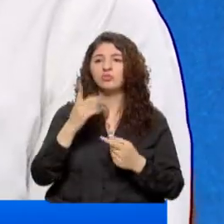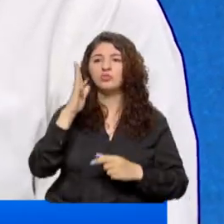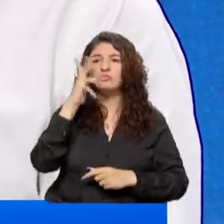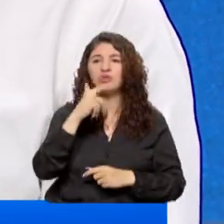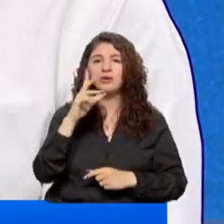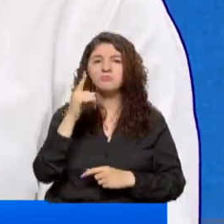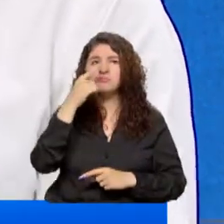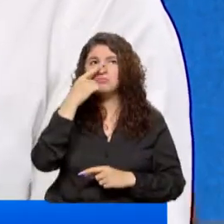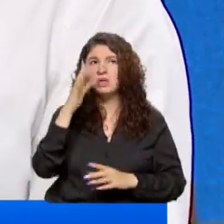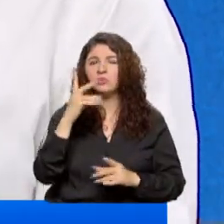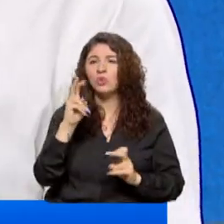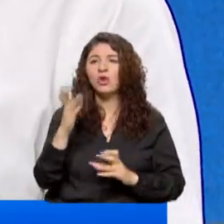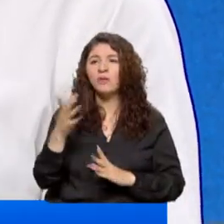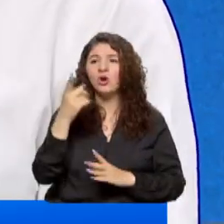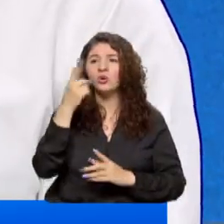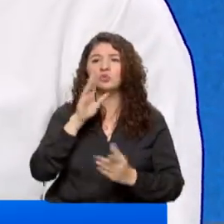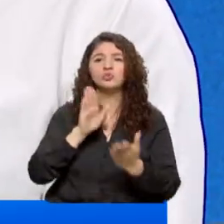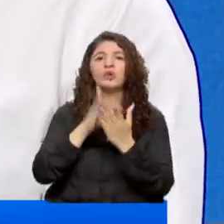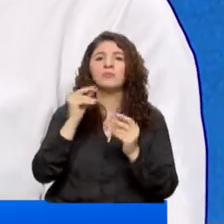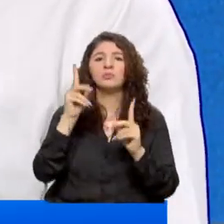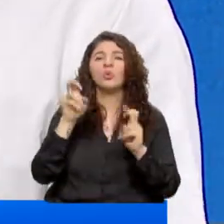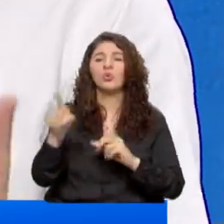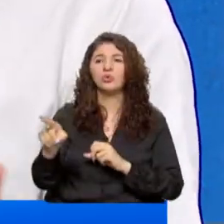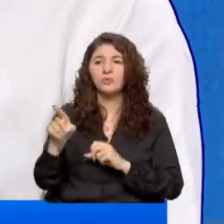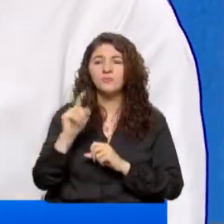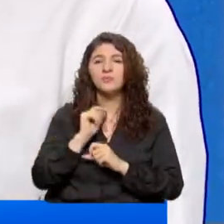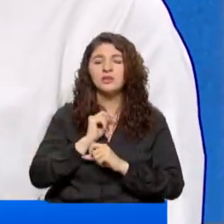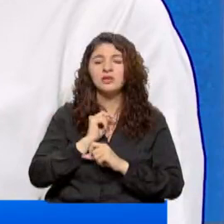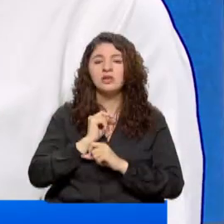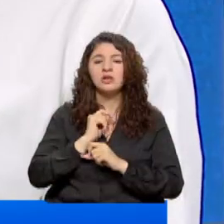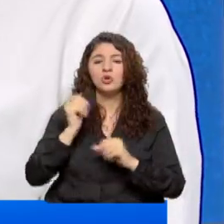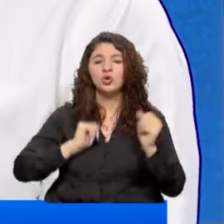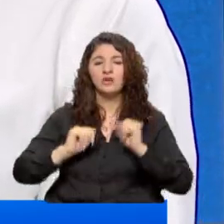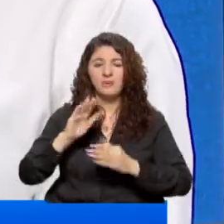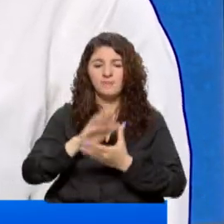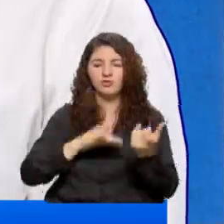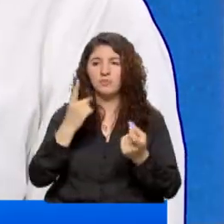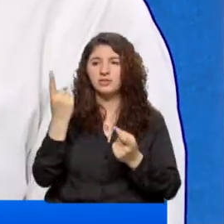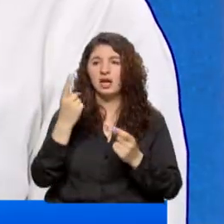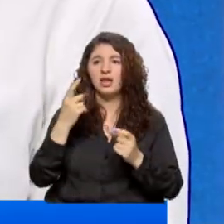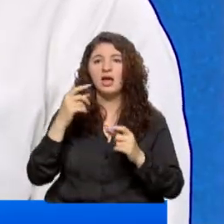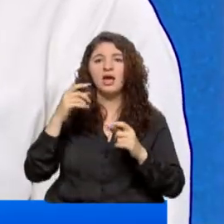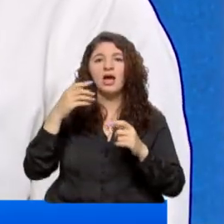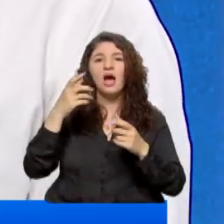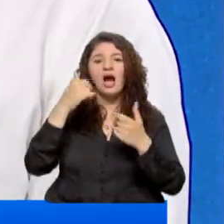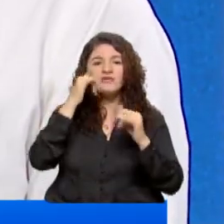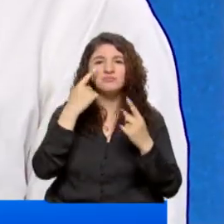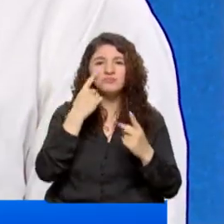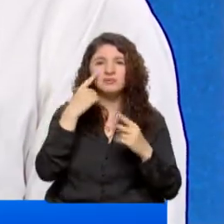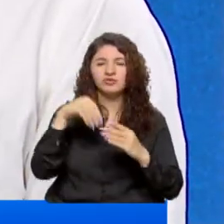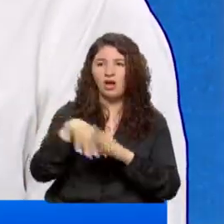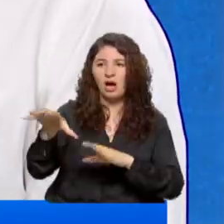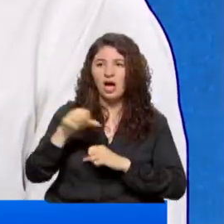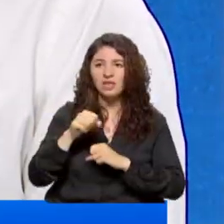söyle utanılacak Belki bir konu ama Yüzleşme miz gereken bir konu Üniversite mezunu bir tane veteriner aldım